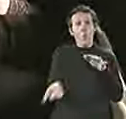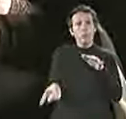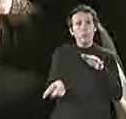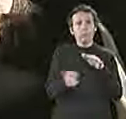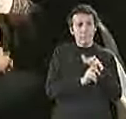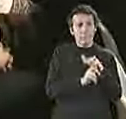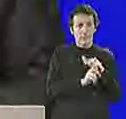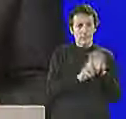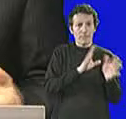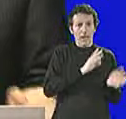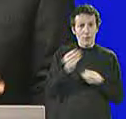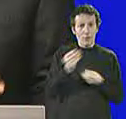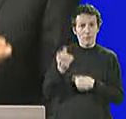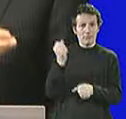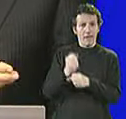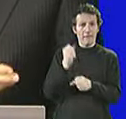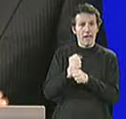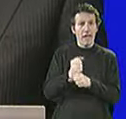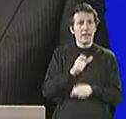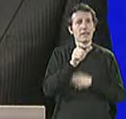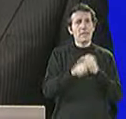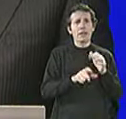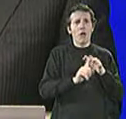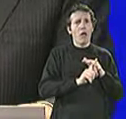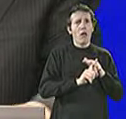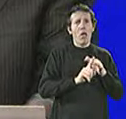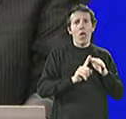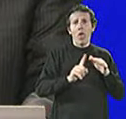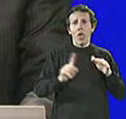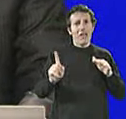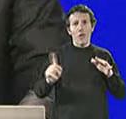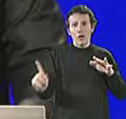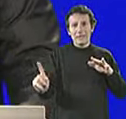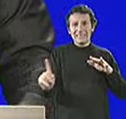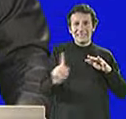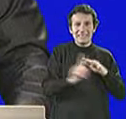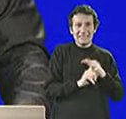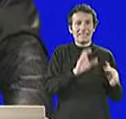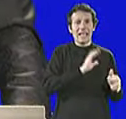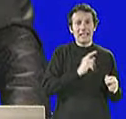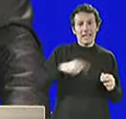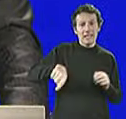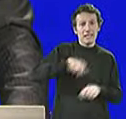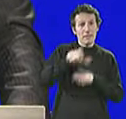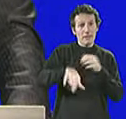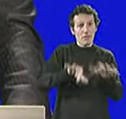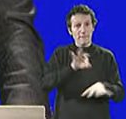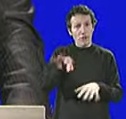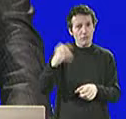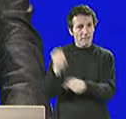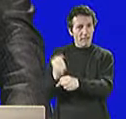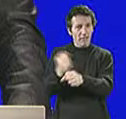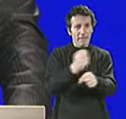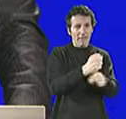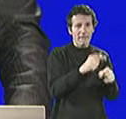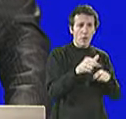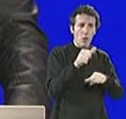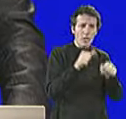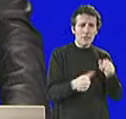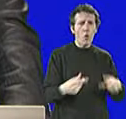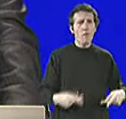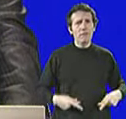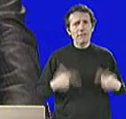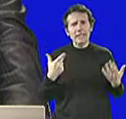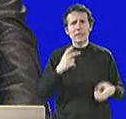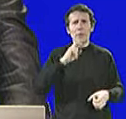travail, ceux qui tendent à s'en éloigner de plus en plus. Et j'écoute la France qui travaille, dont les conditions de vie sont trop